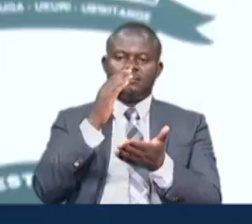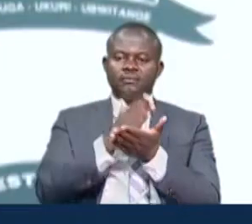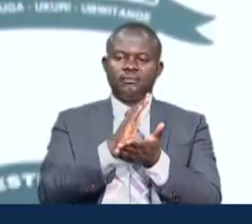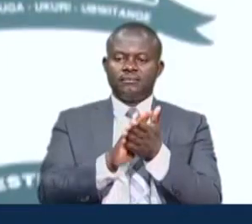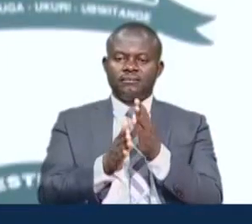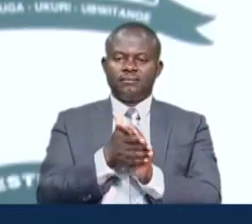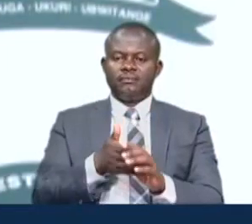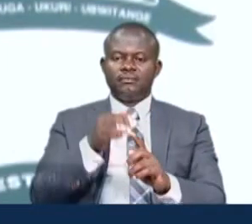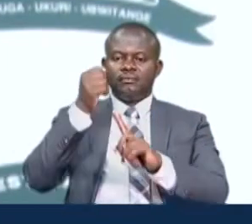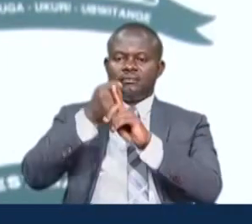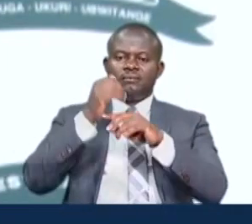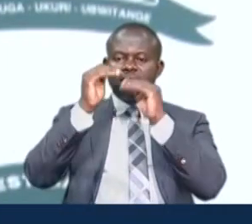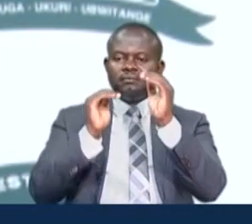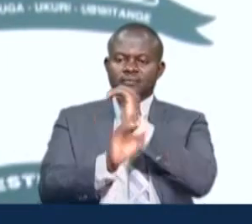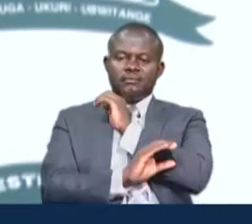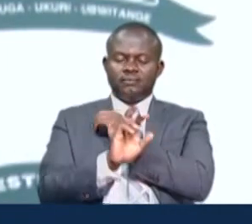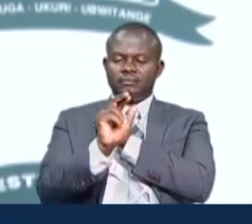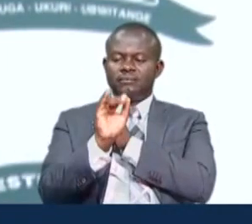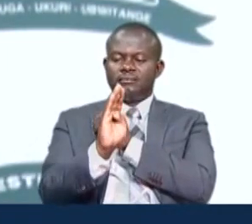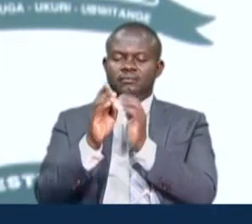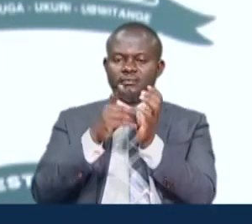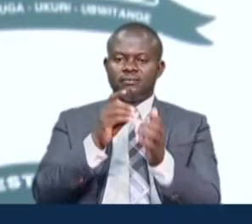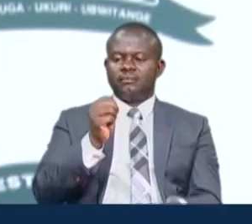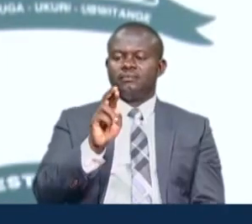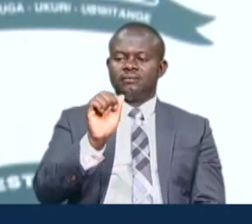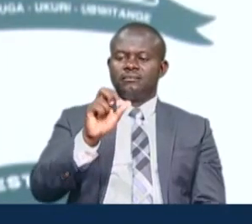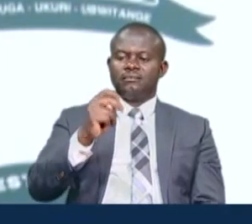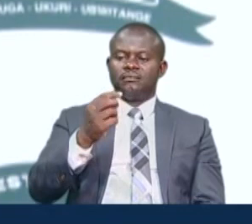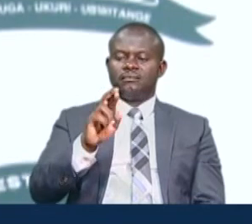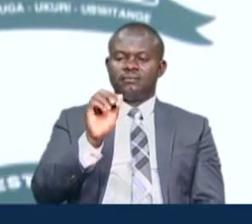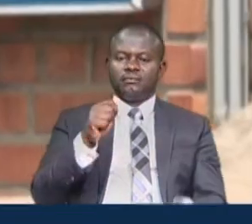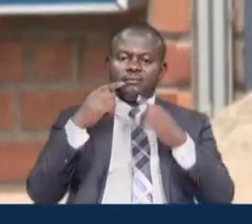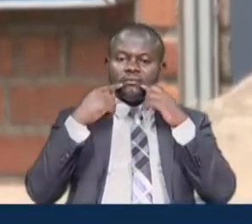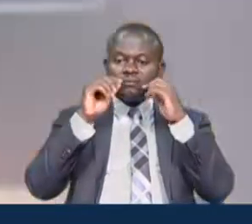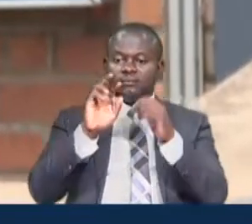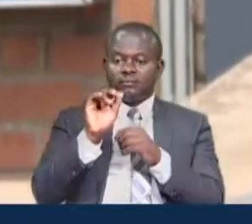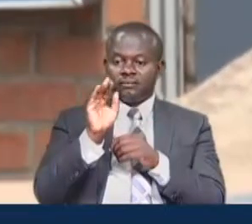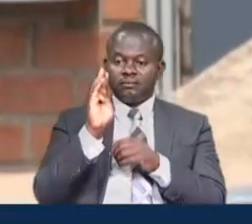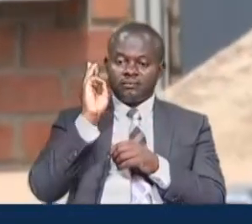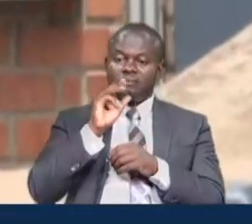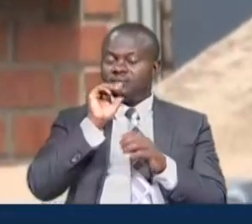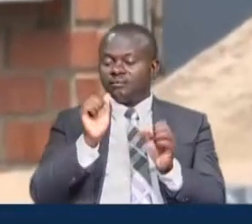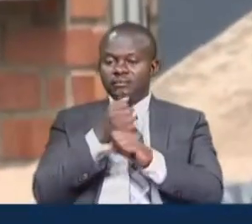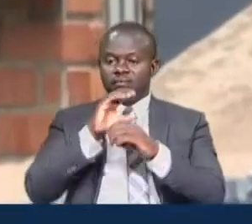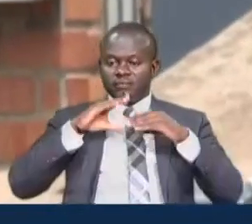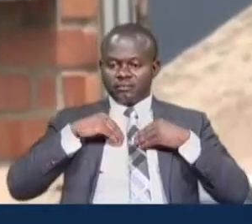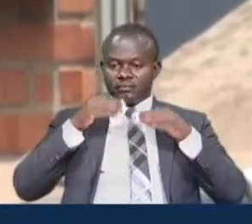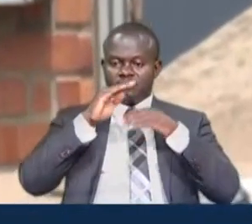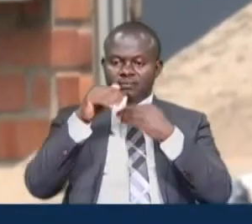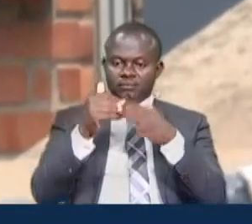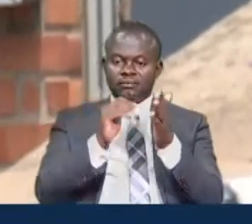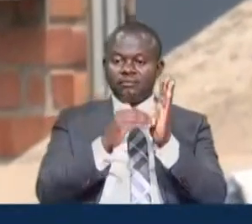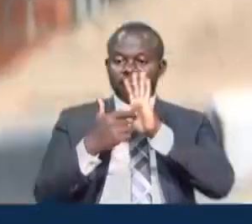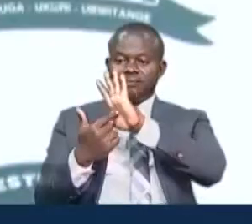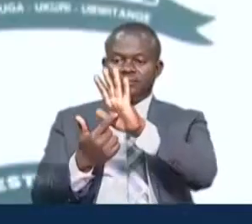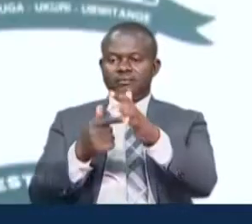bakabicikaho. Umuvugizi w'urwego rw'ubugenzacyaha RIB Dr Murangira Thierry avuga ko RIB itazihanganira umuntu wese uzongera kugaragaraho